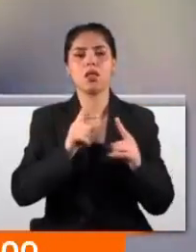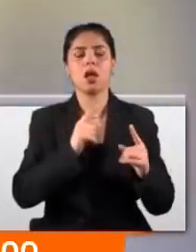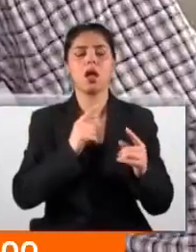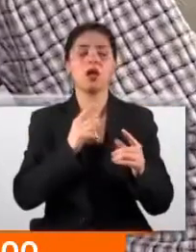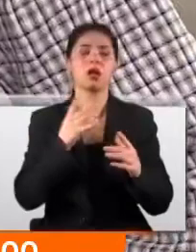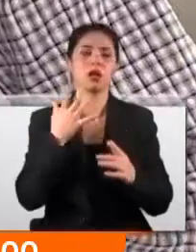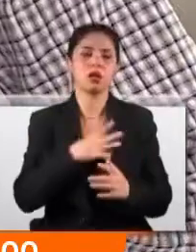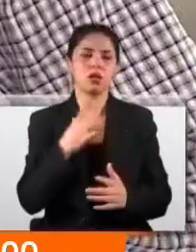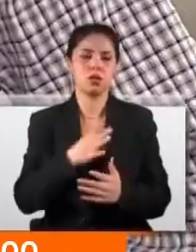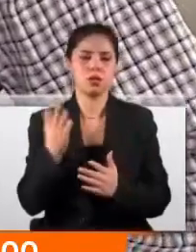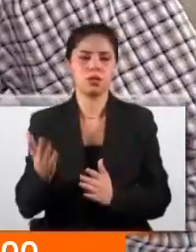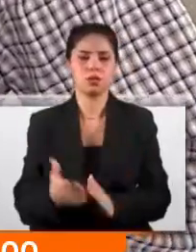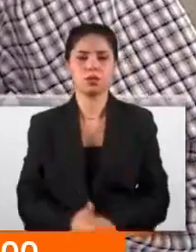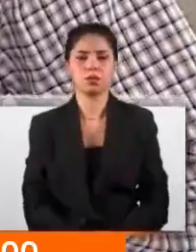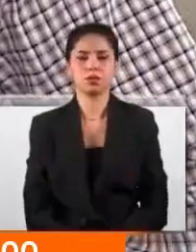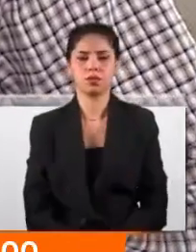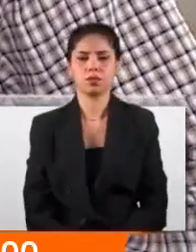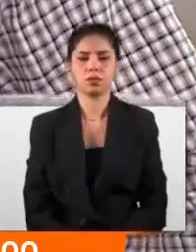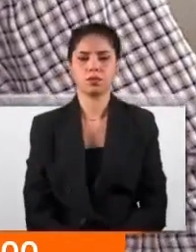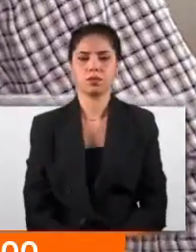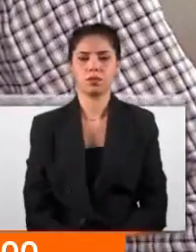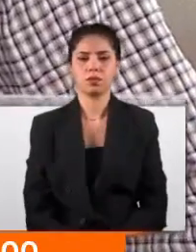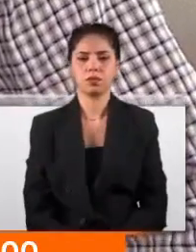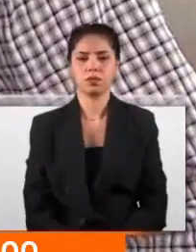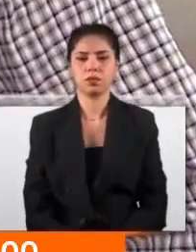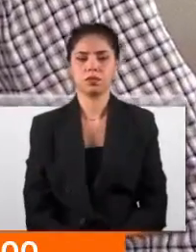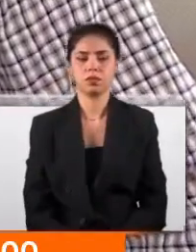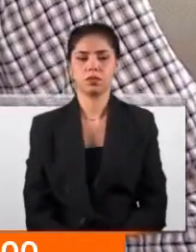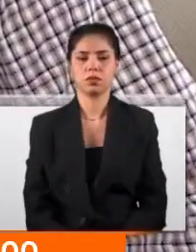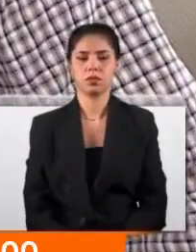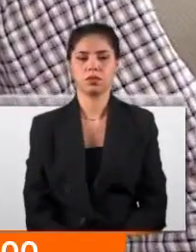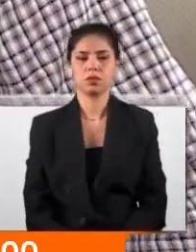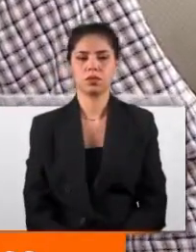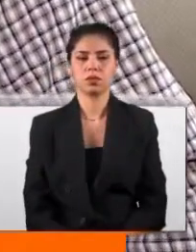yargılanmasını istiyorum. O çocuk gelsin. Annesi getirsin.